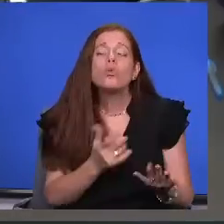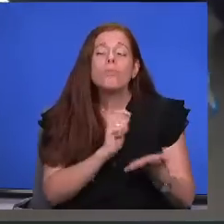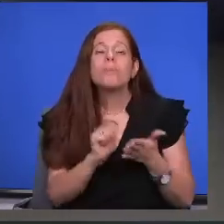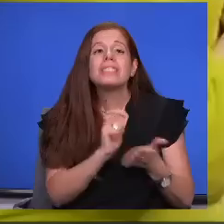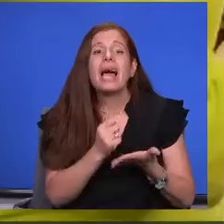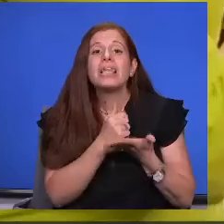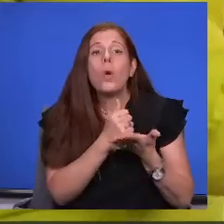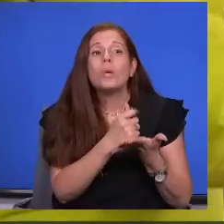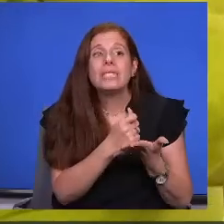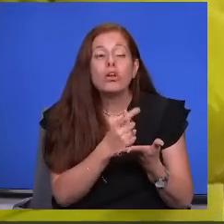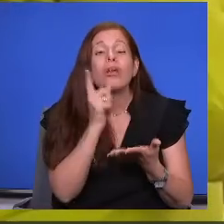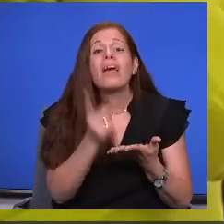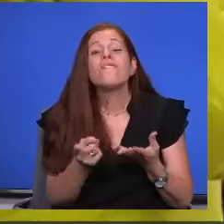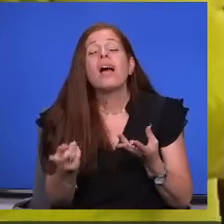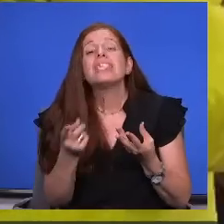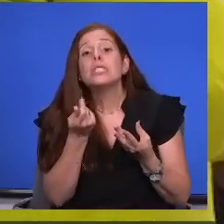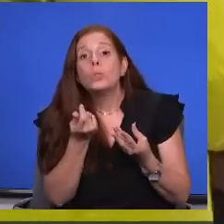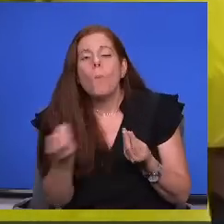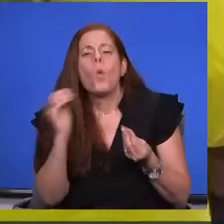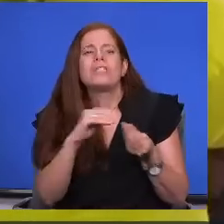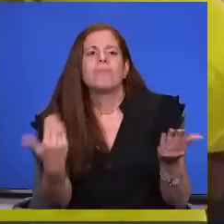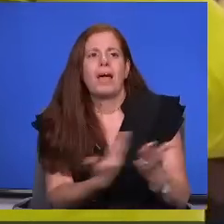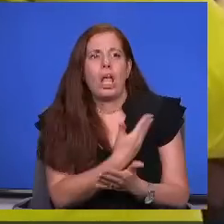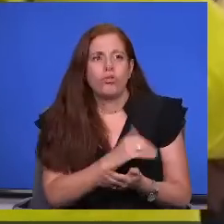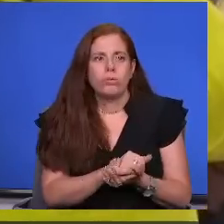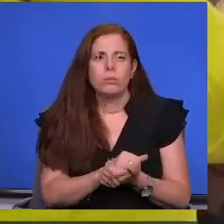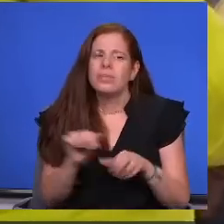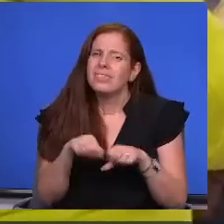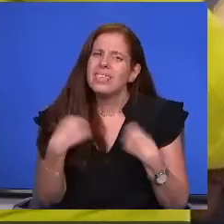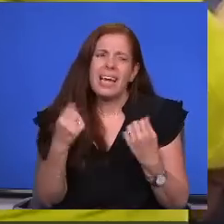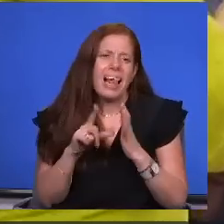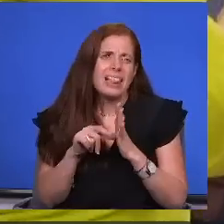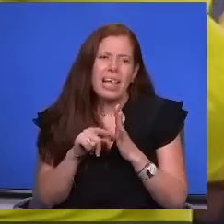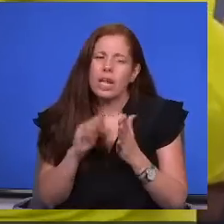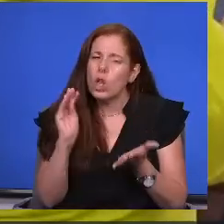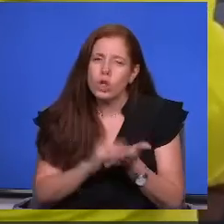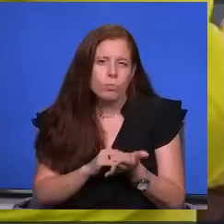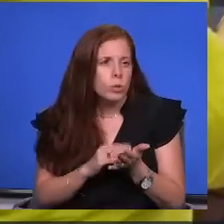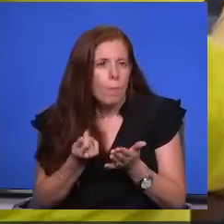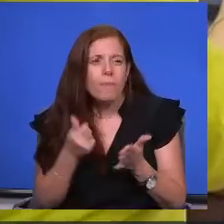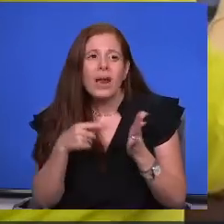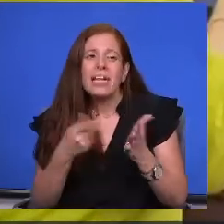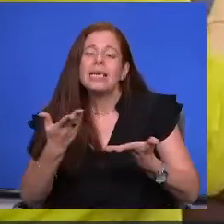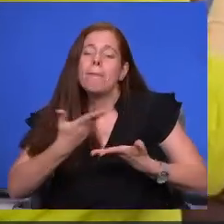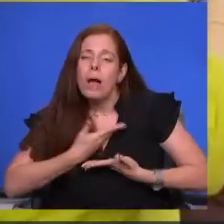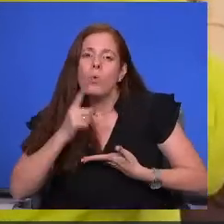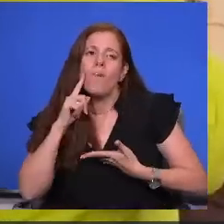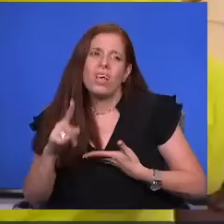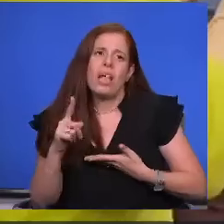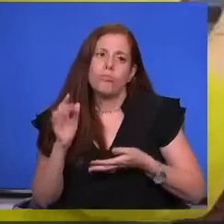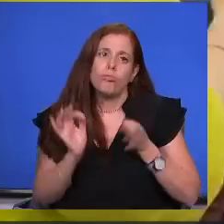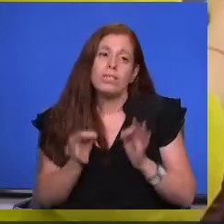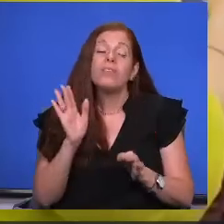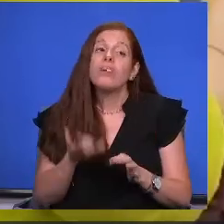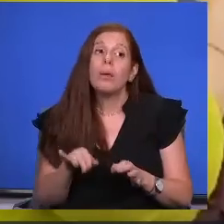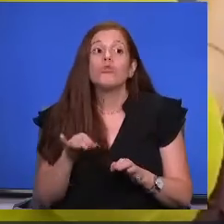הסכום מחדש. תקלה טכנית לחלוטין, לא נחשבו סכומים נכונים, ואחרי קיבלנו חוות דעת משפטית, לא כל דבר שדובר בכסף קואליציוני, אז